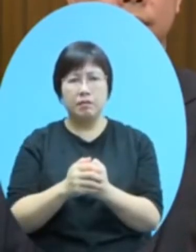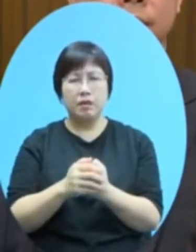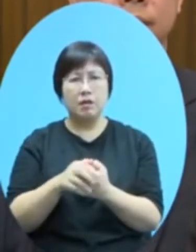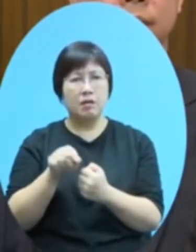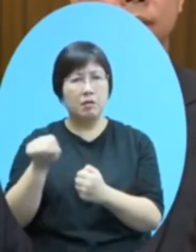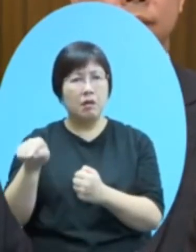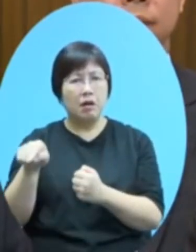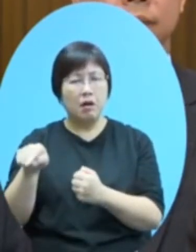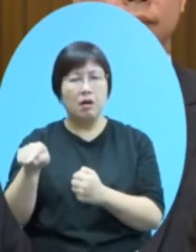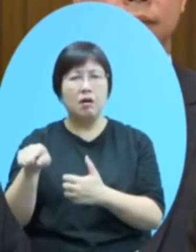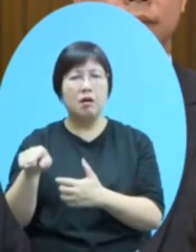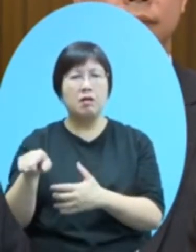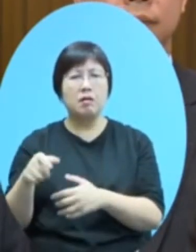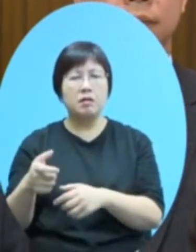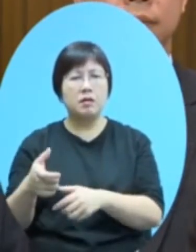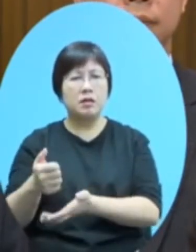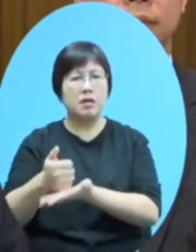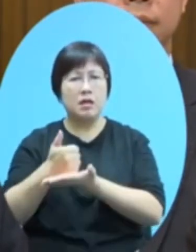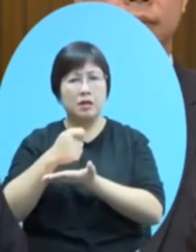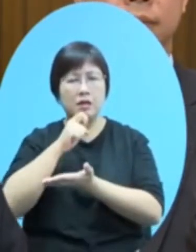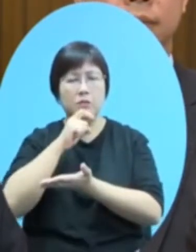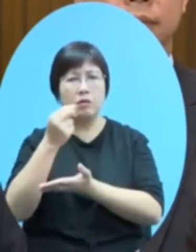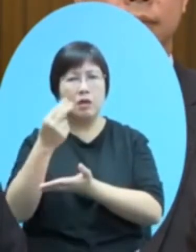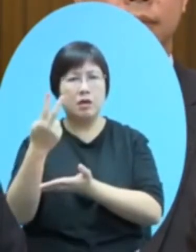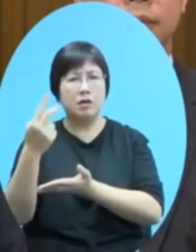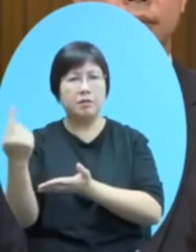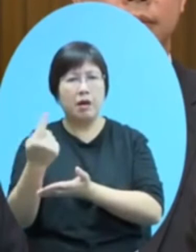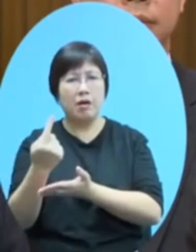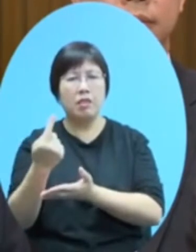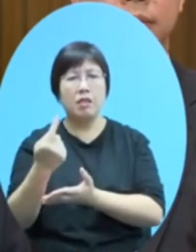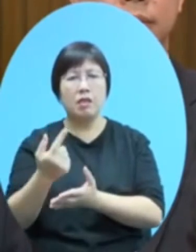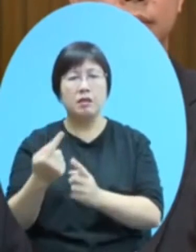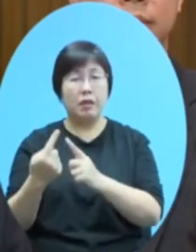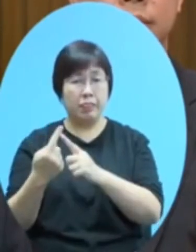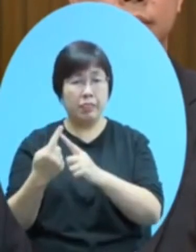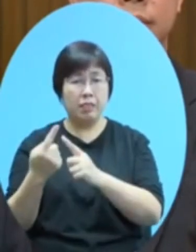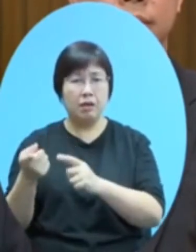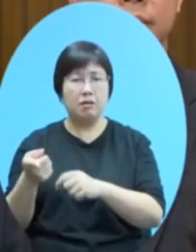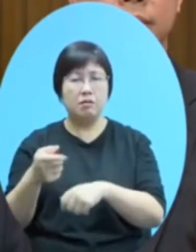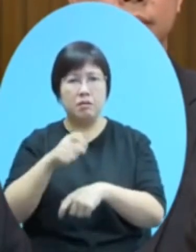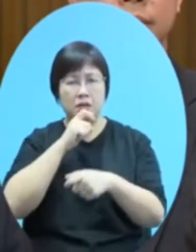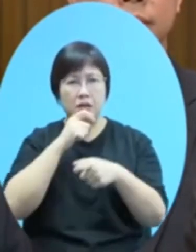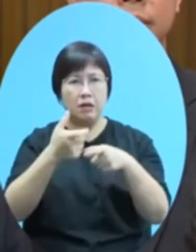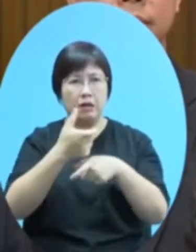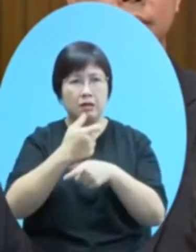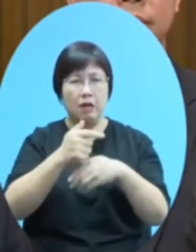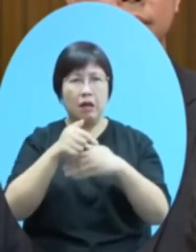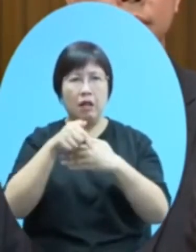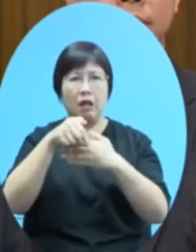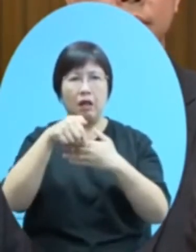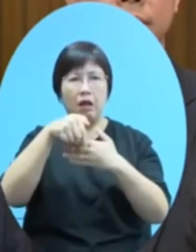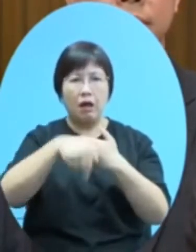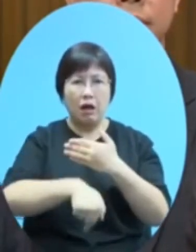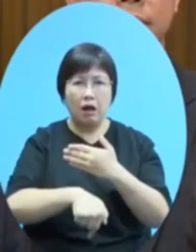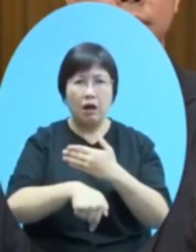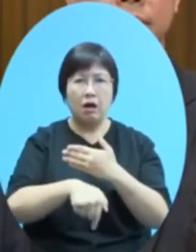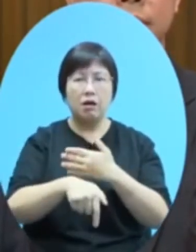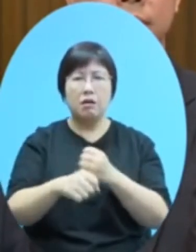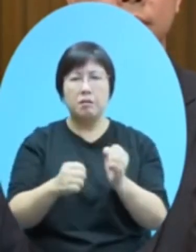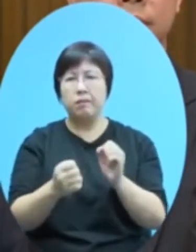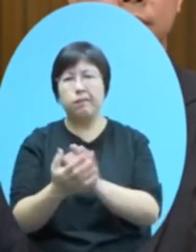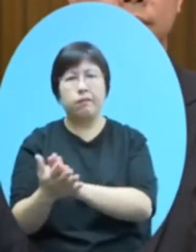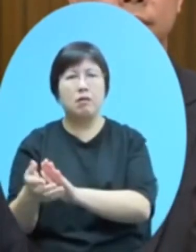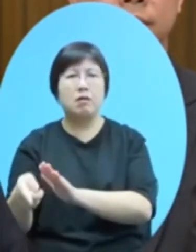行業亦都僱用咗72万人嘅。因此經濟下行嘅壓力係會影響